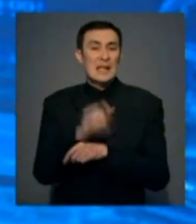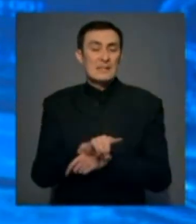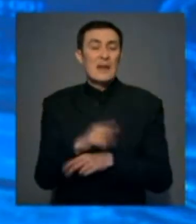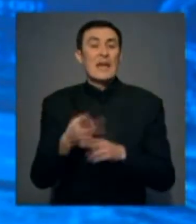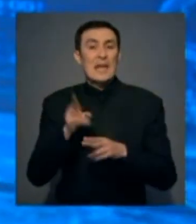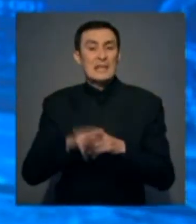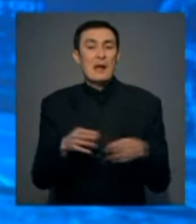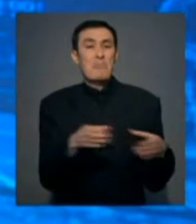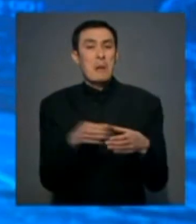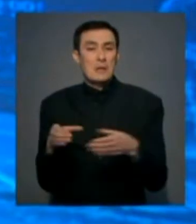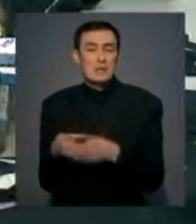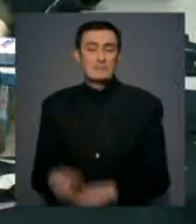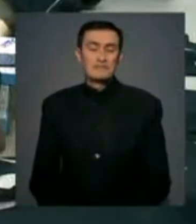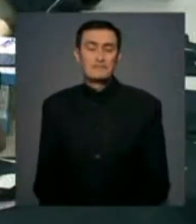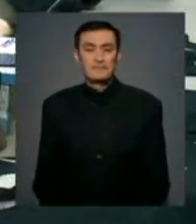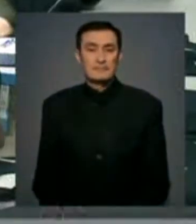этих компаний.